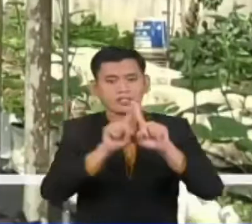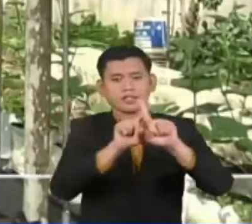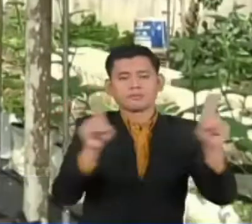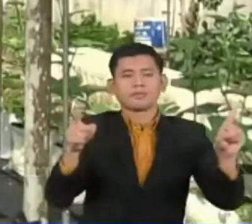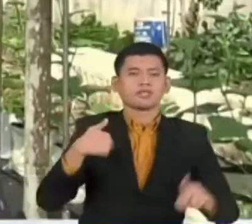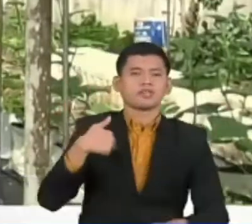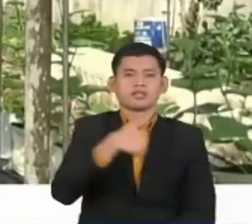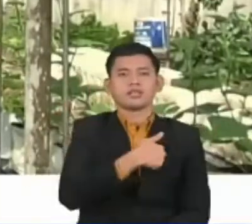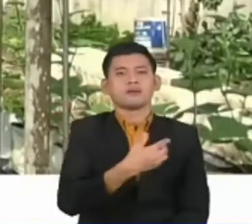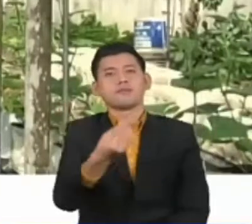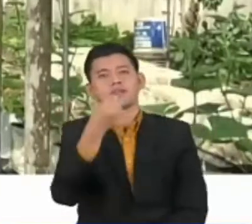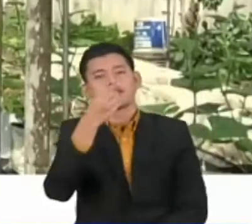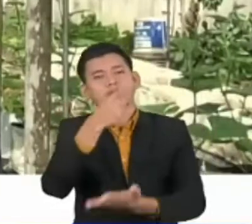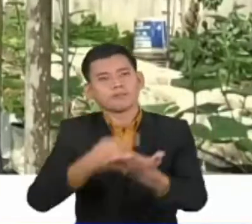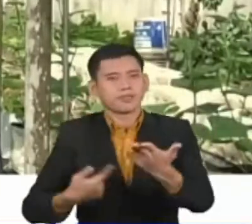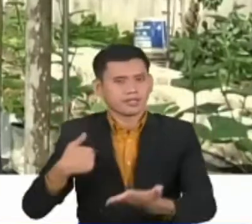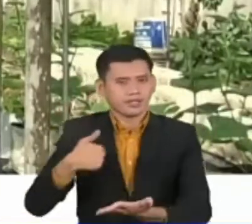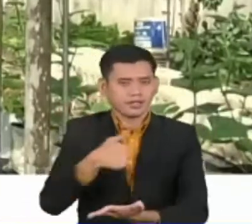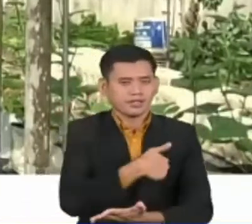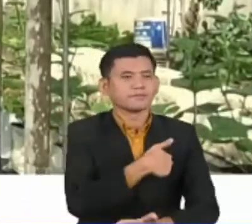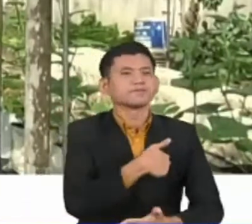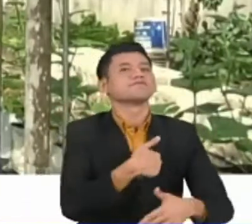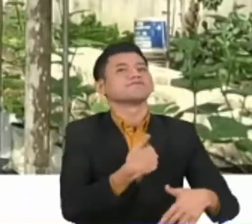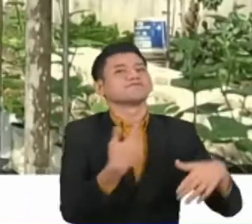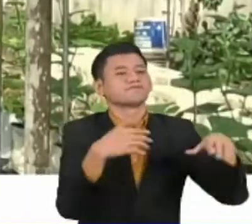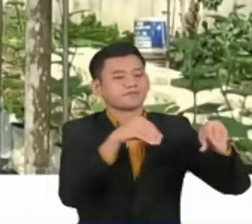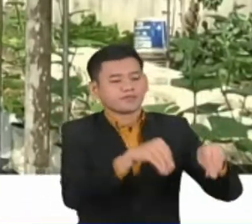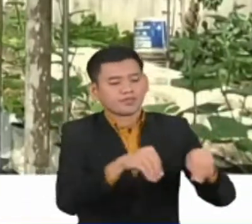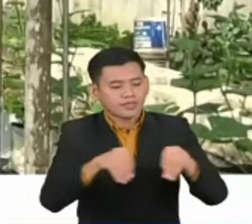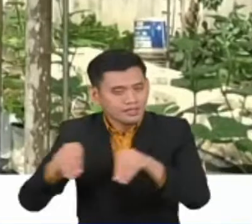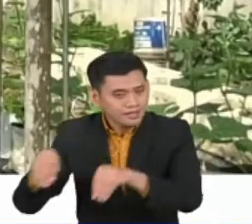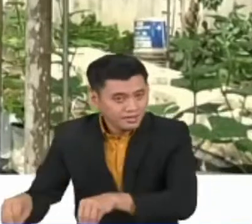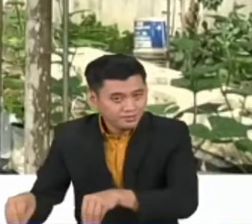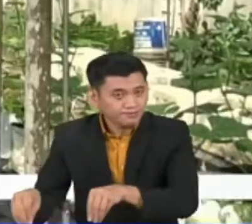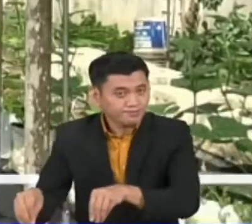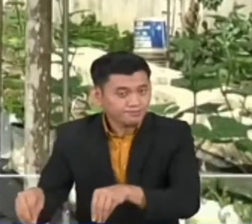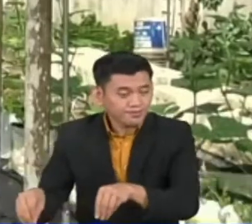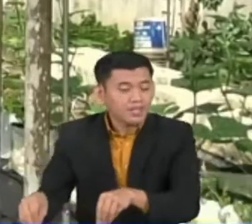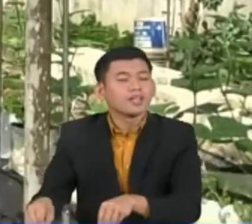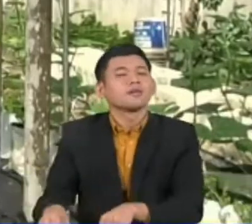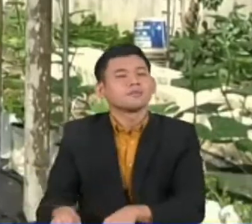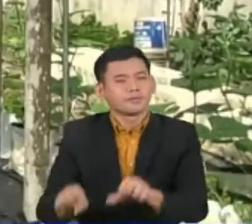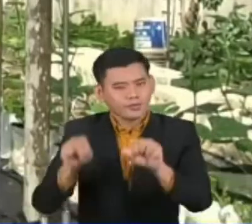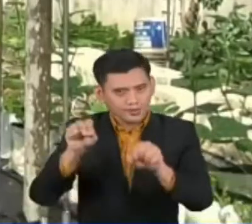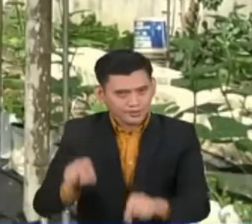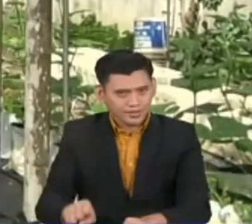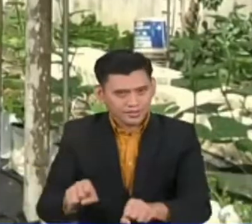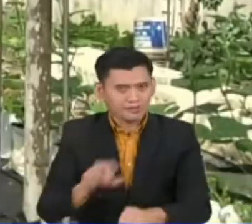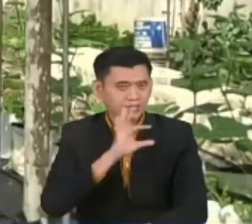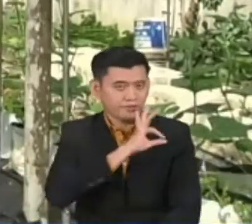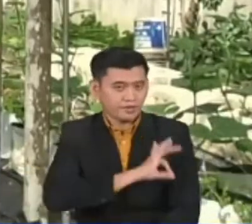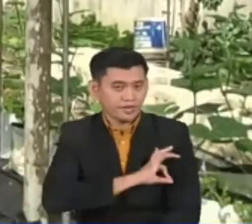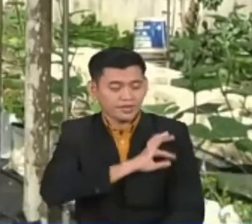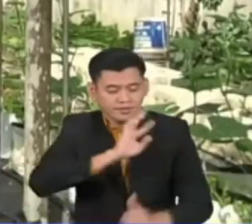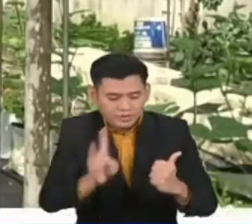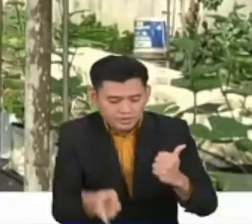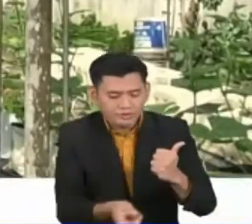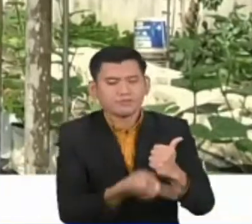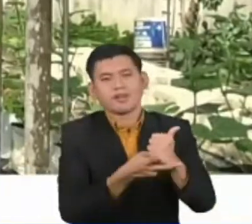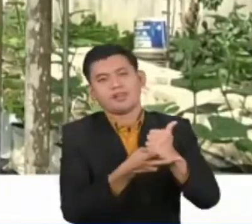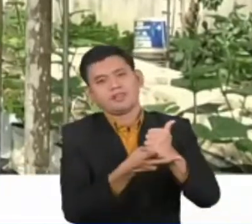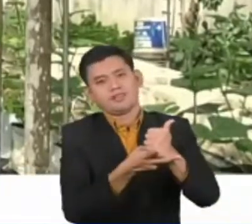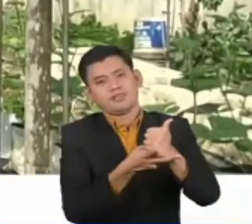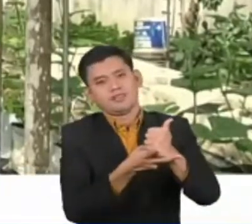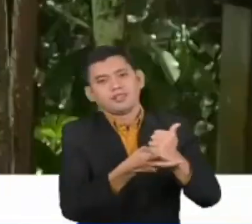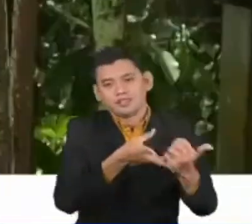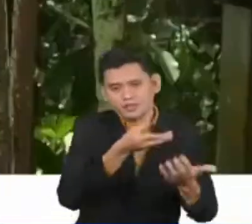apa yang kita tanam. Memang rasa memang jimatlah. Untuk sayur orang ni memang dah lagi